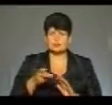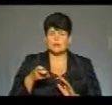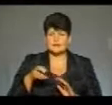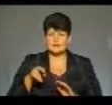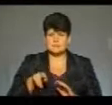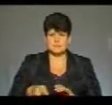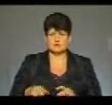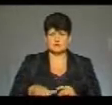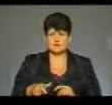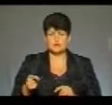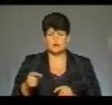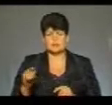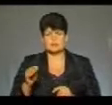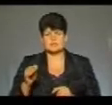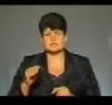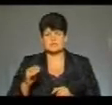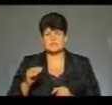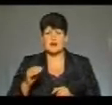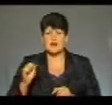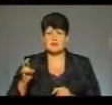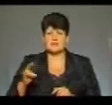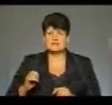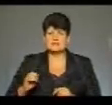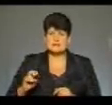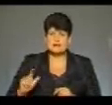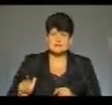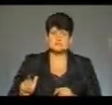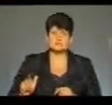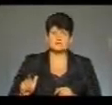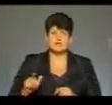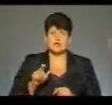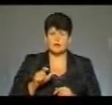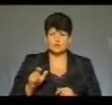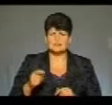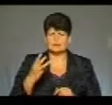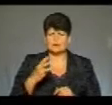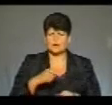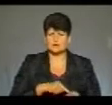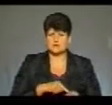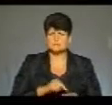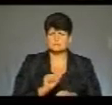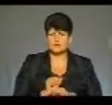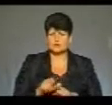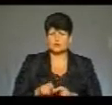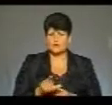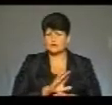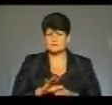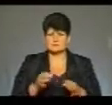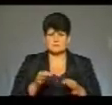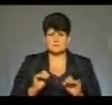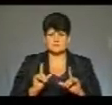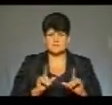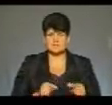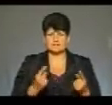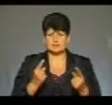трасі Тернопіль-Жванець між містом Скалат і селом Колодіївка Підволочиського району люди на 3 години перекрили дорогу та не пропускали